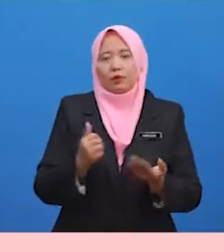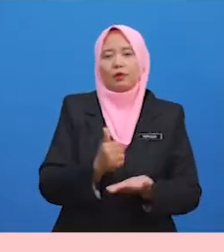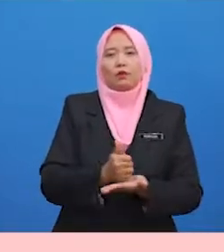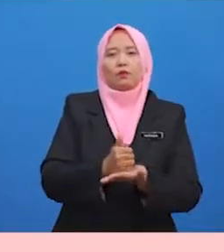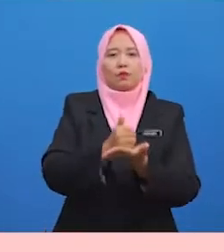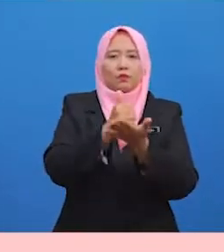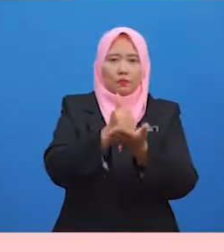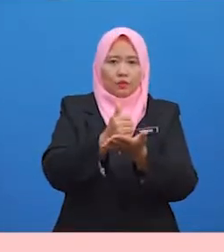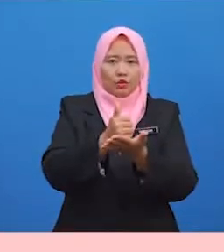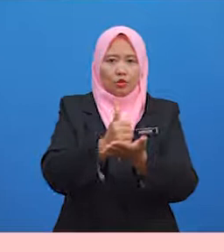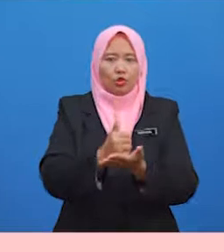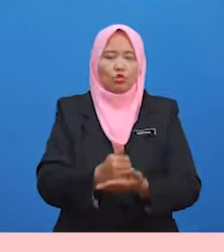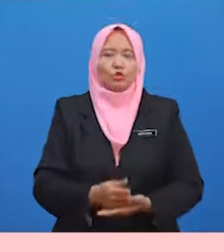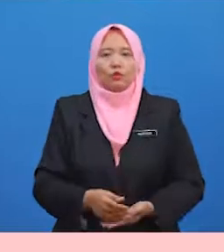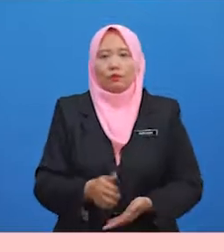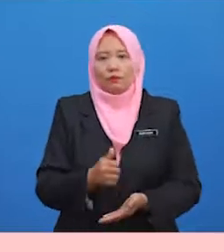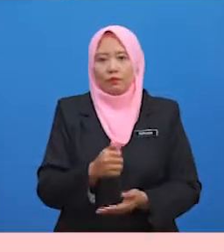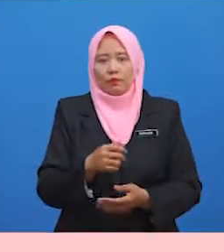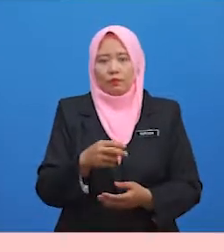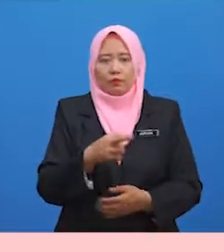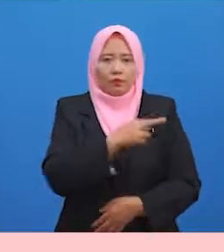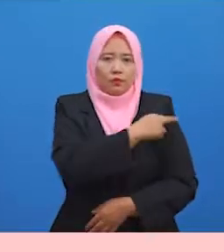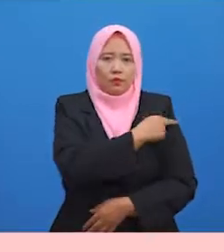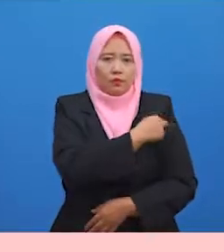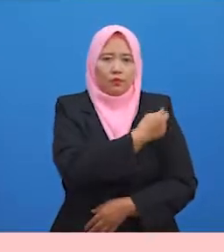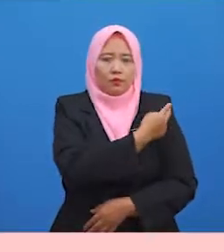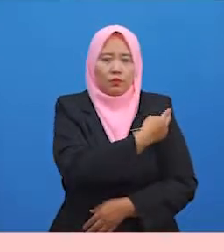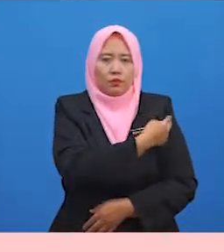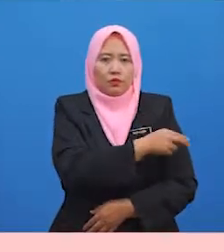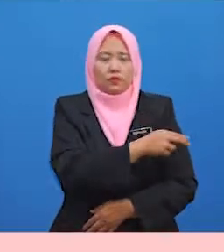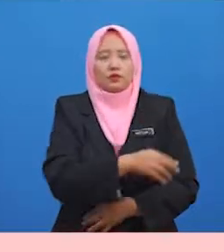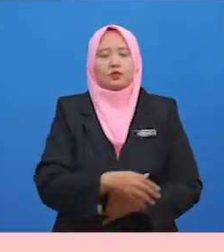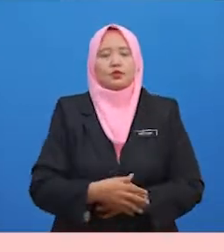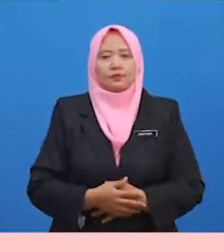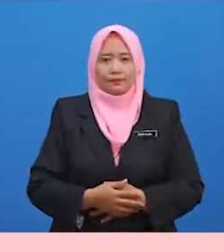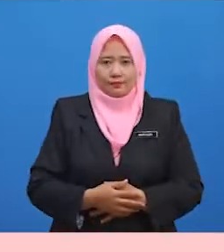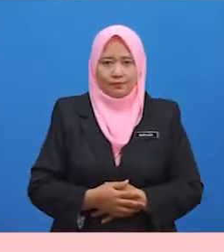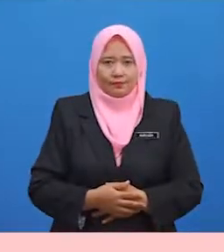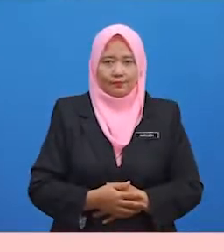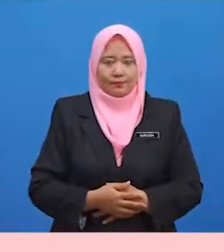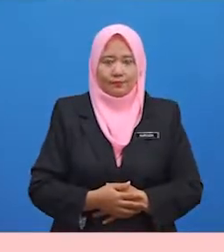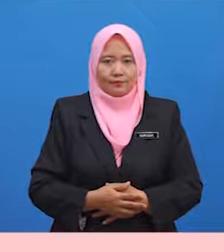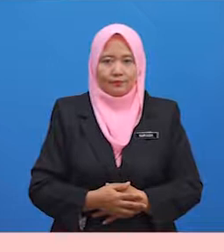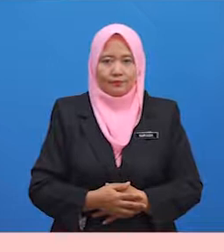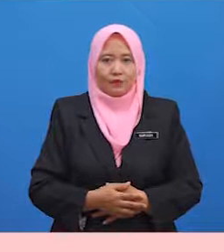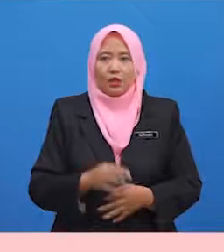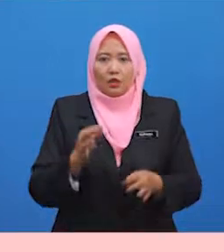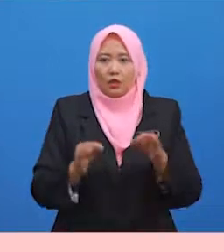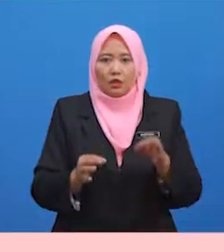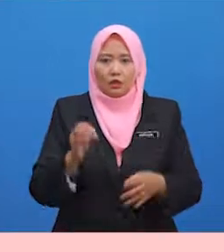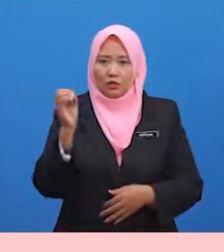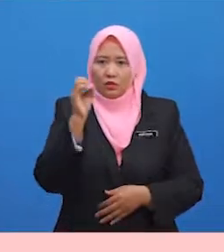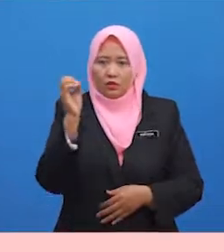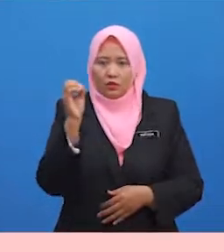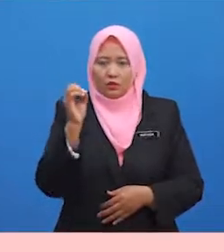Jika mangsa berasa sakit pada bahagian kecederaan, minta bantuan pegawai atau pembantu perubatan untuk membawa mangsa